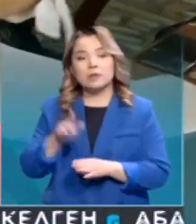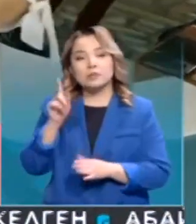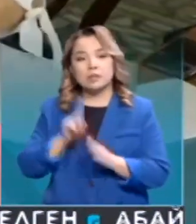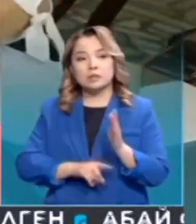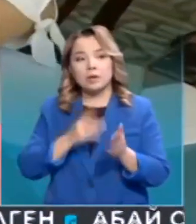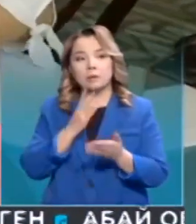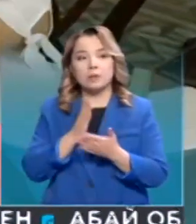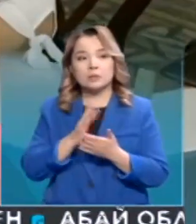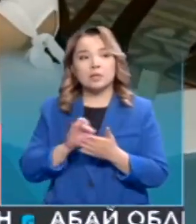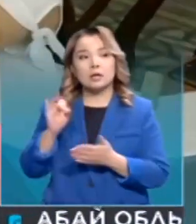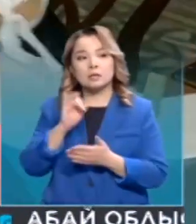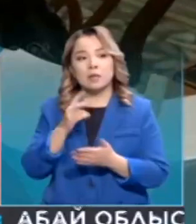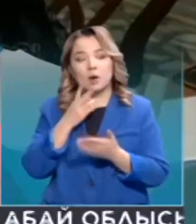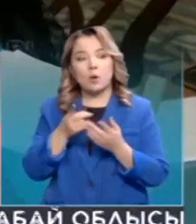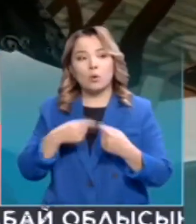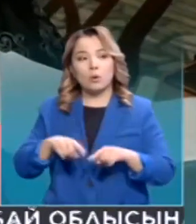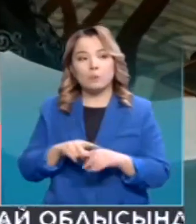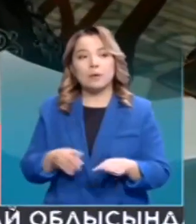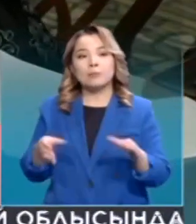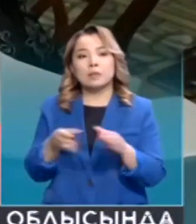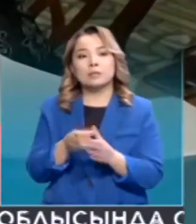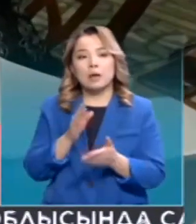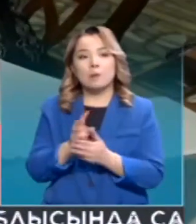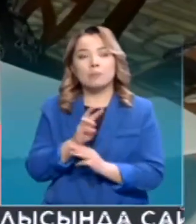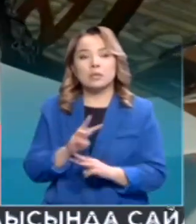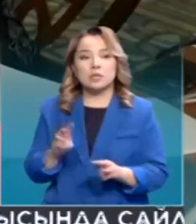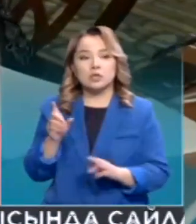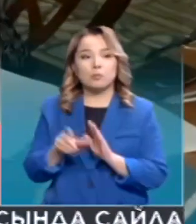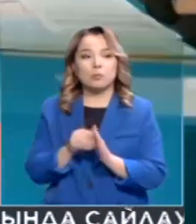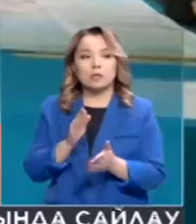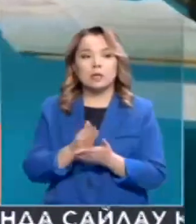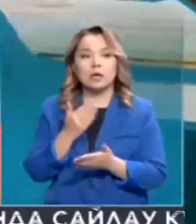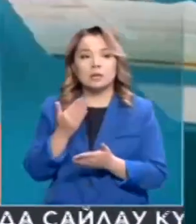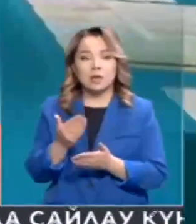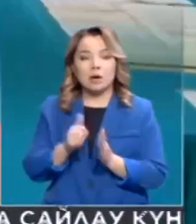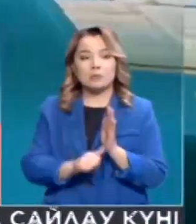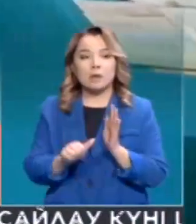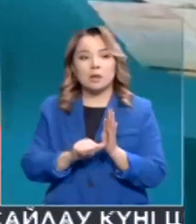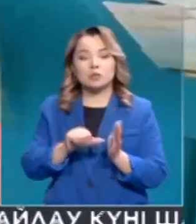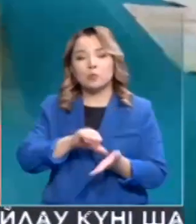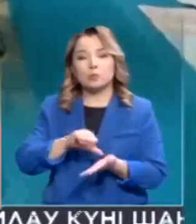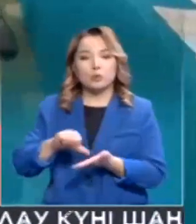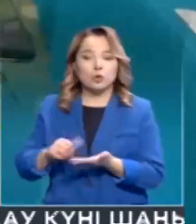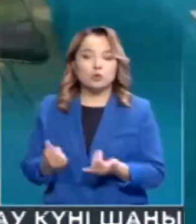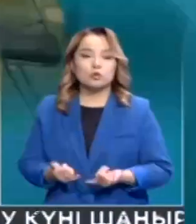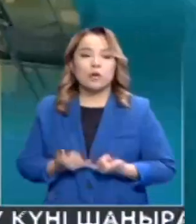сенімде. Еске сала кетейік, қоғамдық бірлестіктен мәжіліс депутаттығына 66